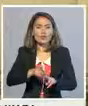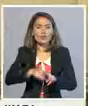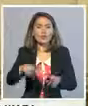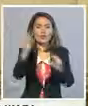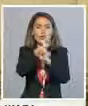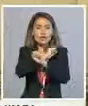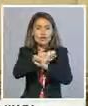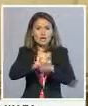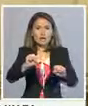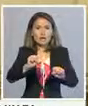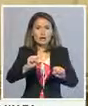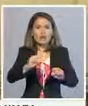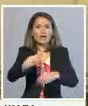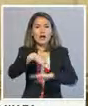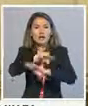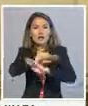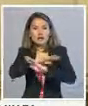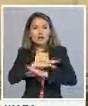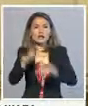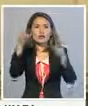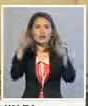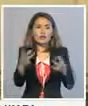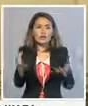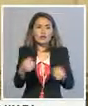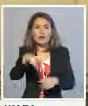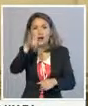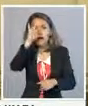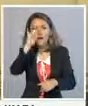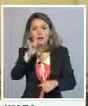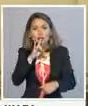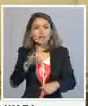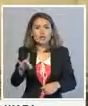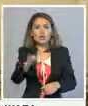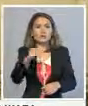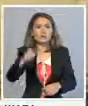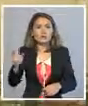жарылыстардың нәтижесінде қаза тапқан және жарақат алғандардың арасында Қазақстан Республикасының азаматтары жоқ.